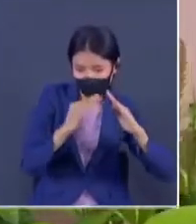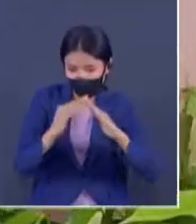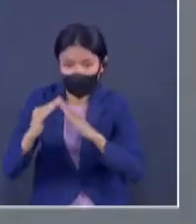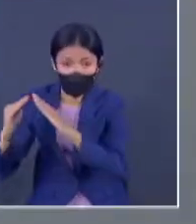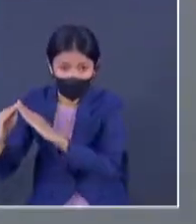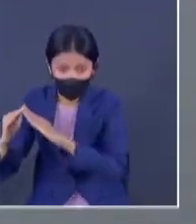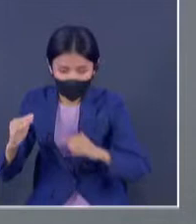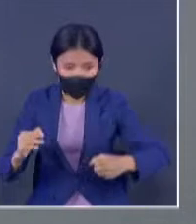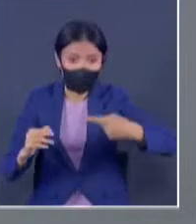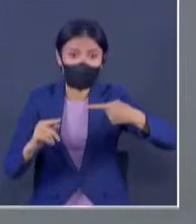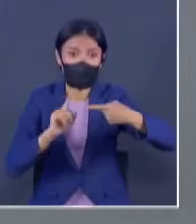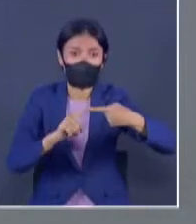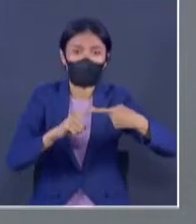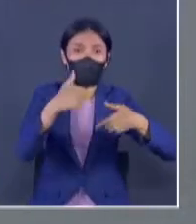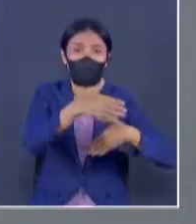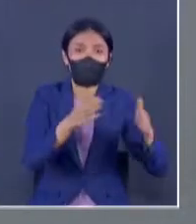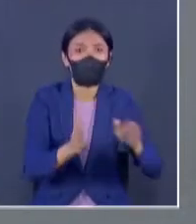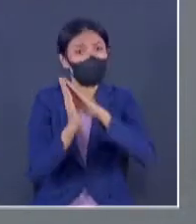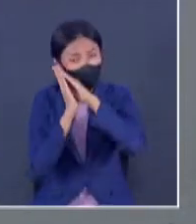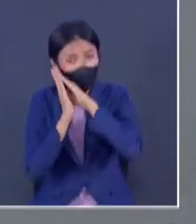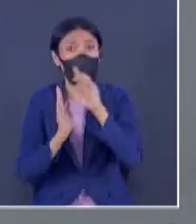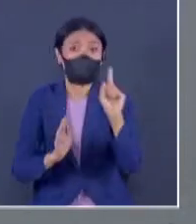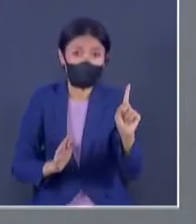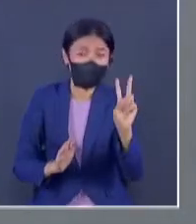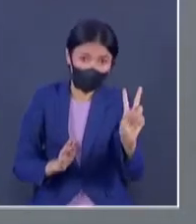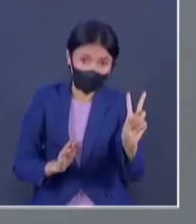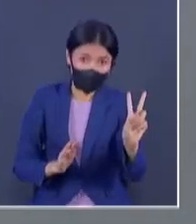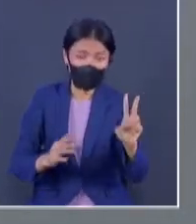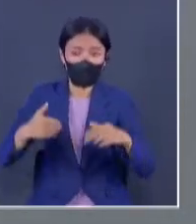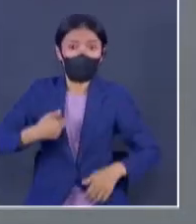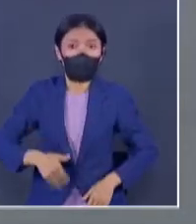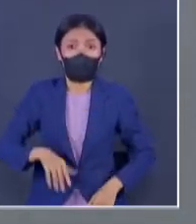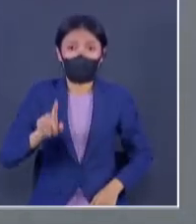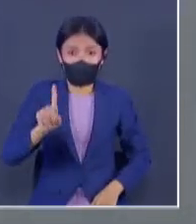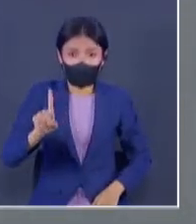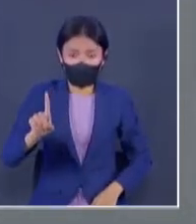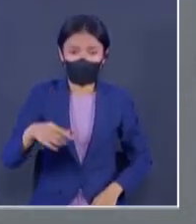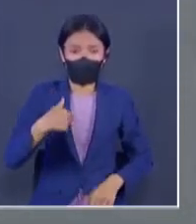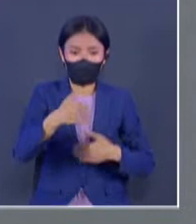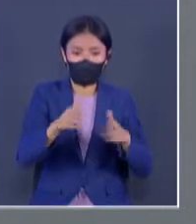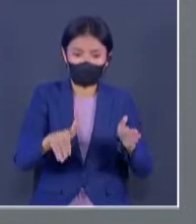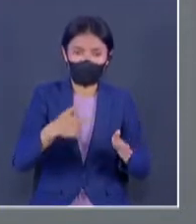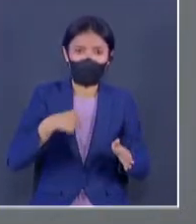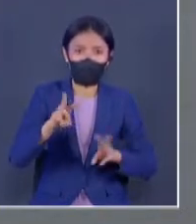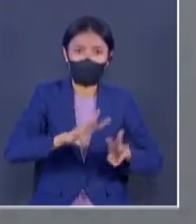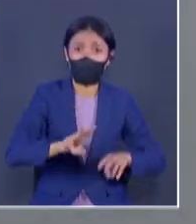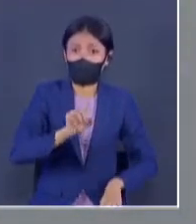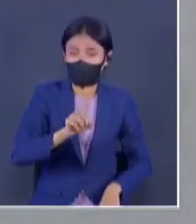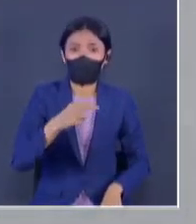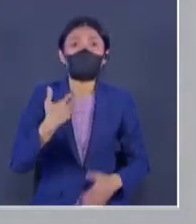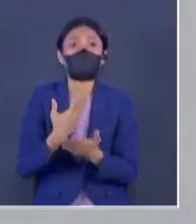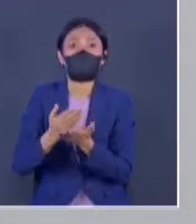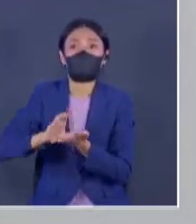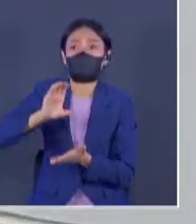มี2ห้องนอน1ห้องน้ำกับอีก1ห้องโถงราคาที่ซื้อมาทั้งหมดเนี่ยอยู่ที่ประมาณ 1,620,000 บ